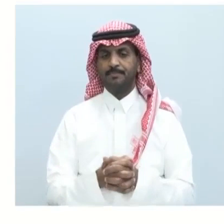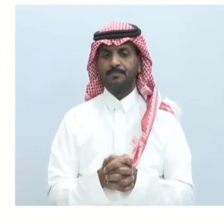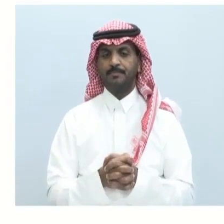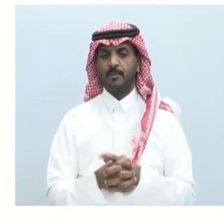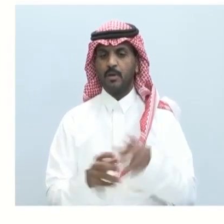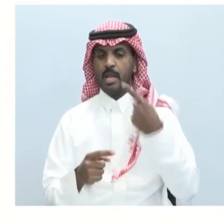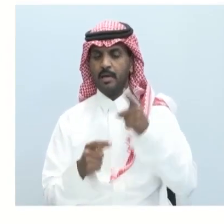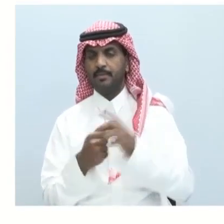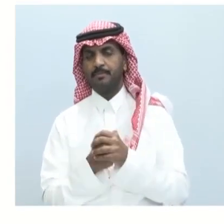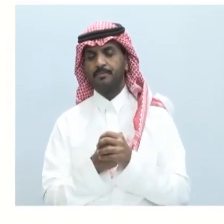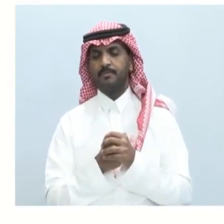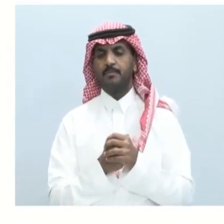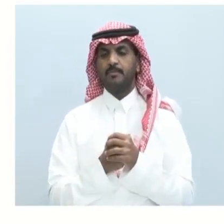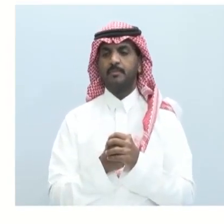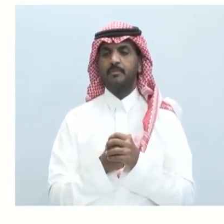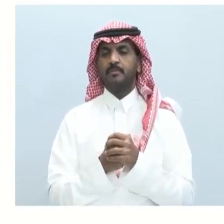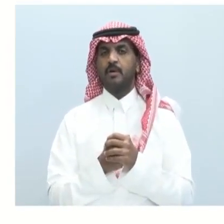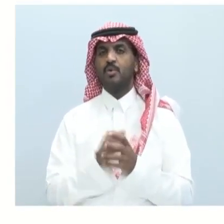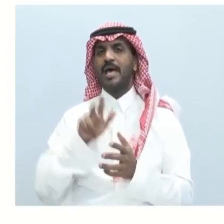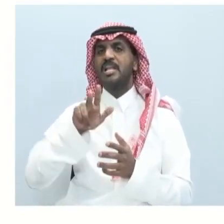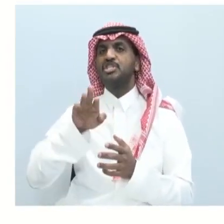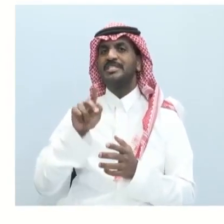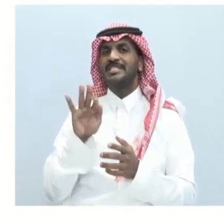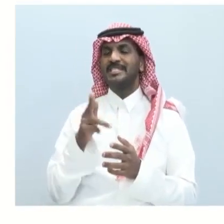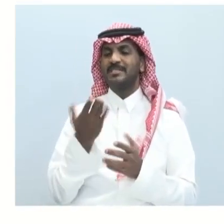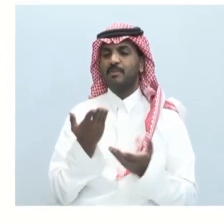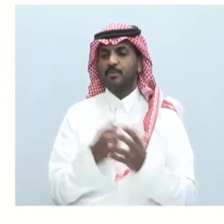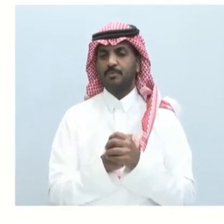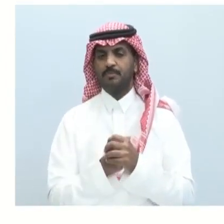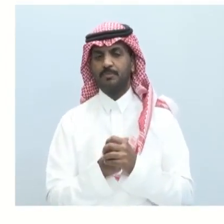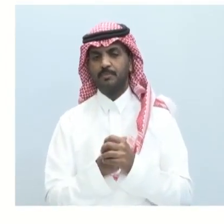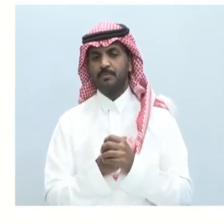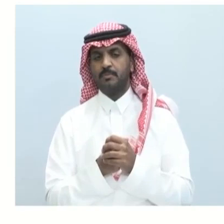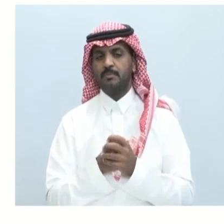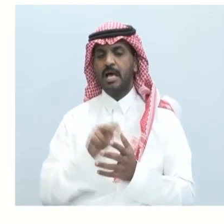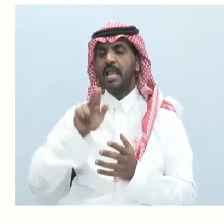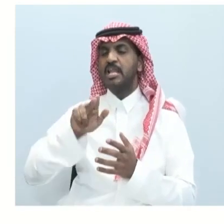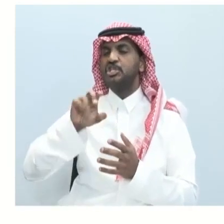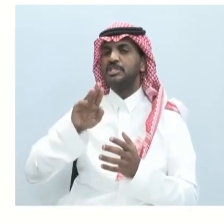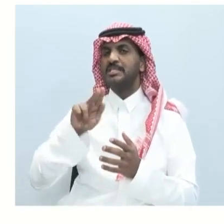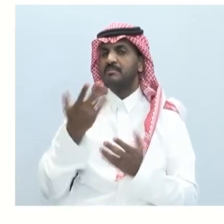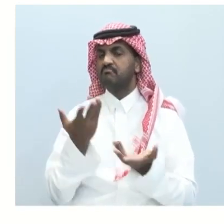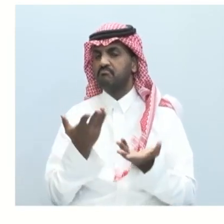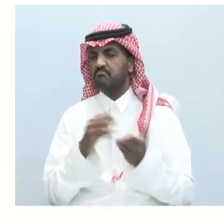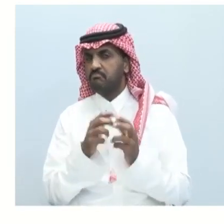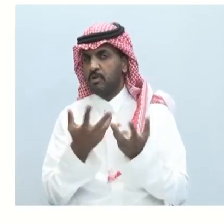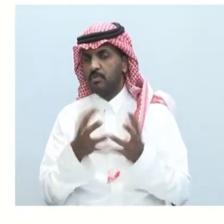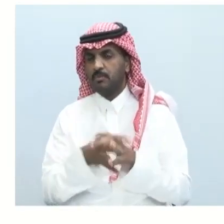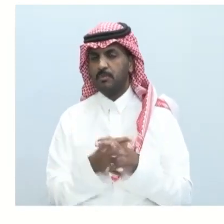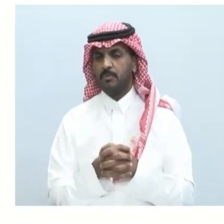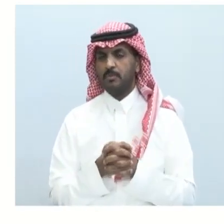نلاحظ هنا لدينا الجنس ما هو تعريف الجنس او ماذا نقصد بالجنس